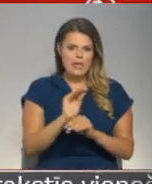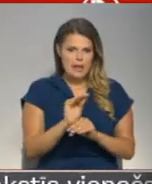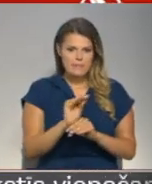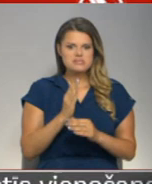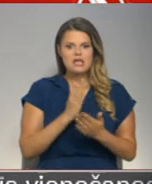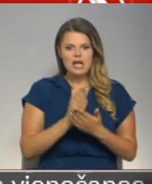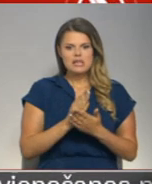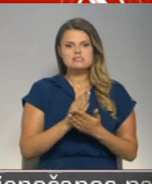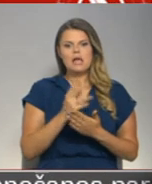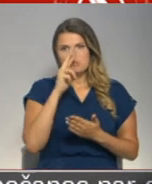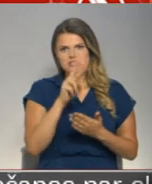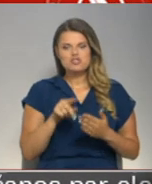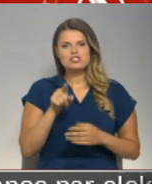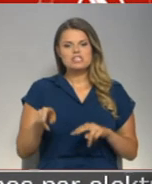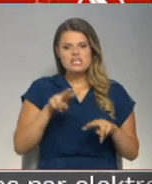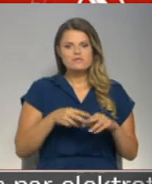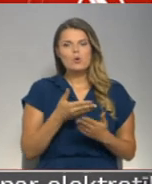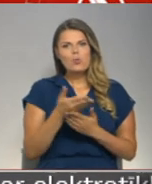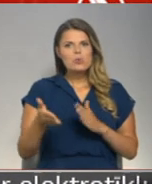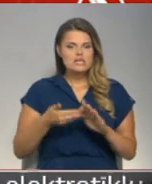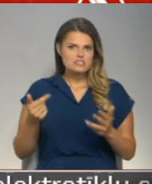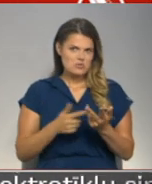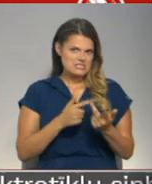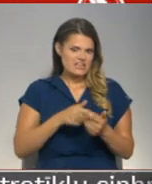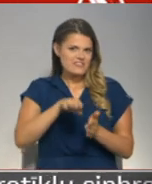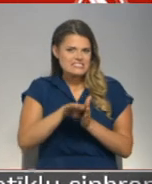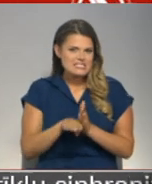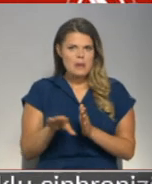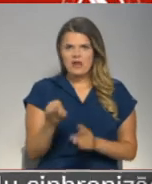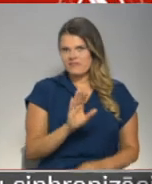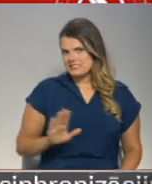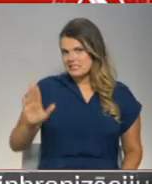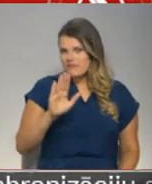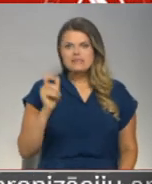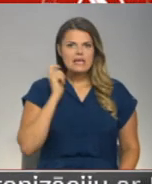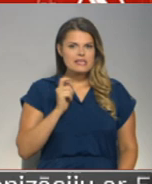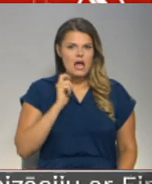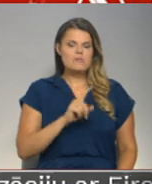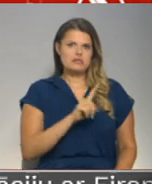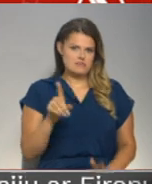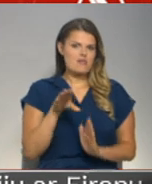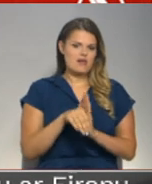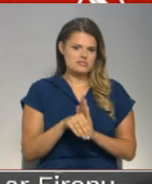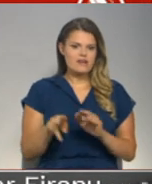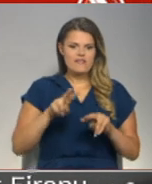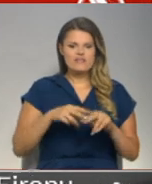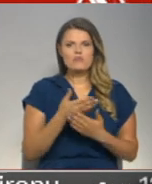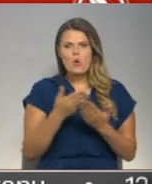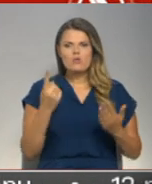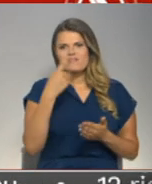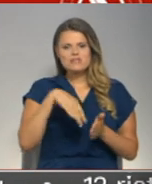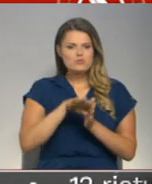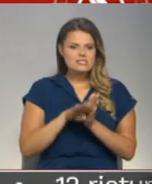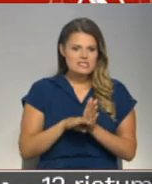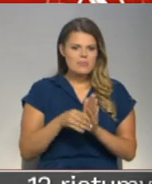Esam skatījuši tieši tās vietas, kur šis izsaukums skaits ir viszemākais visā valstī. Jēkabpils ir tajā skaitā. Vieta, kur ir viens no zemākiem